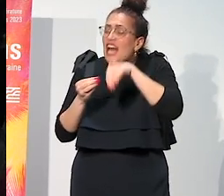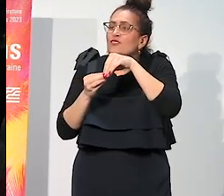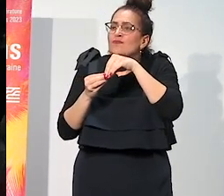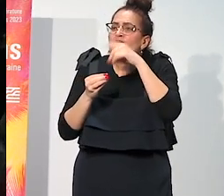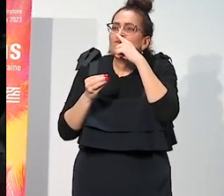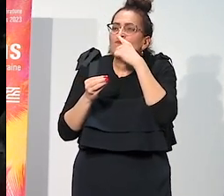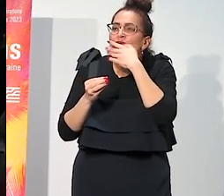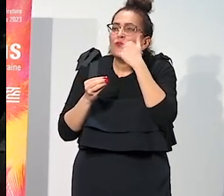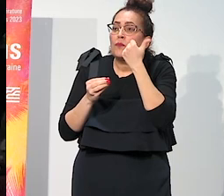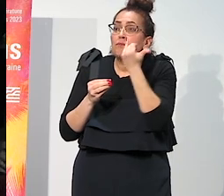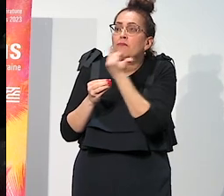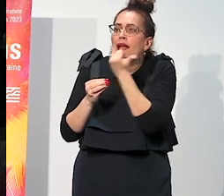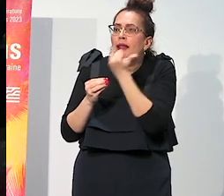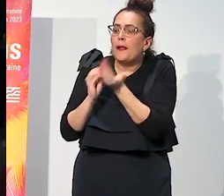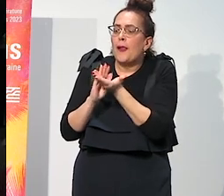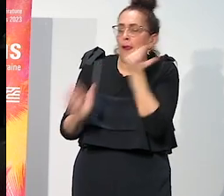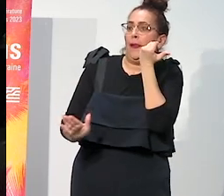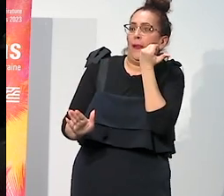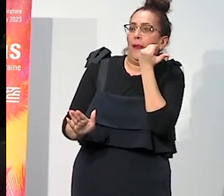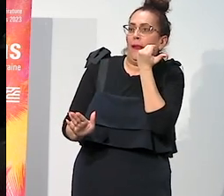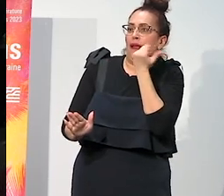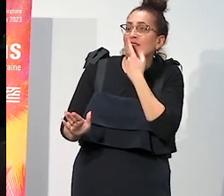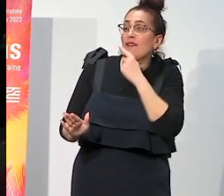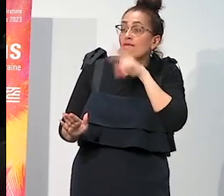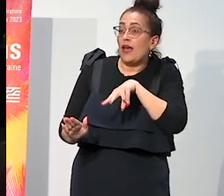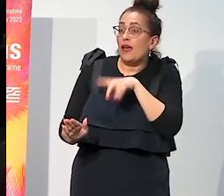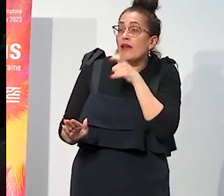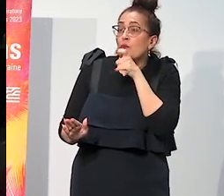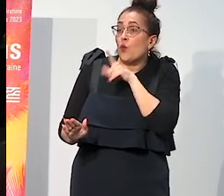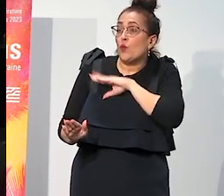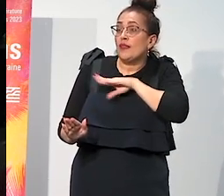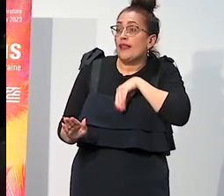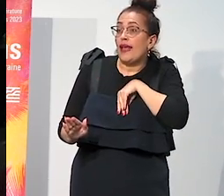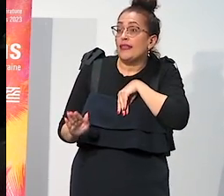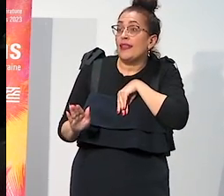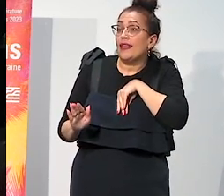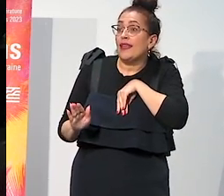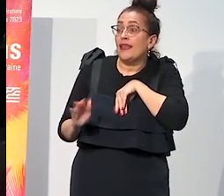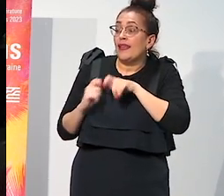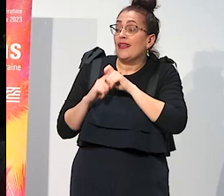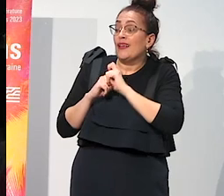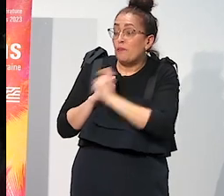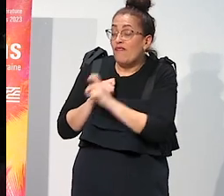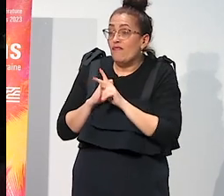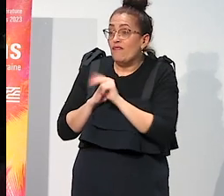que c'était très fort, les tout derniers mots. Vraiment. Et